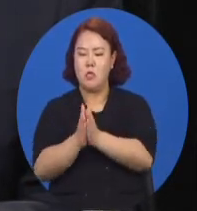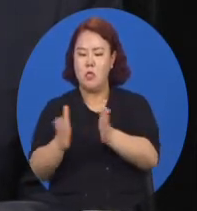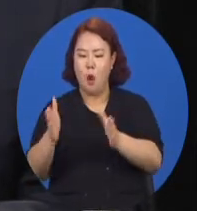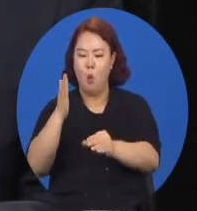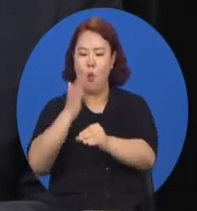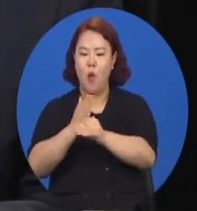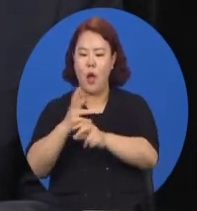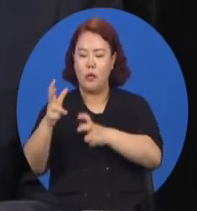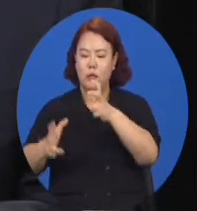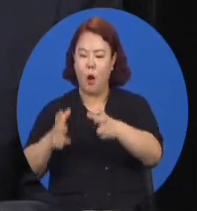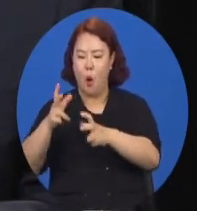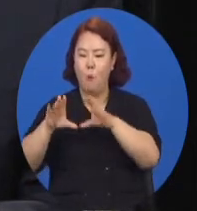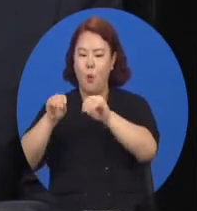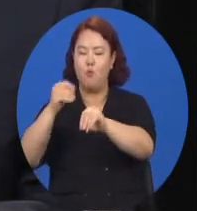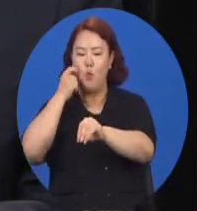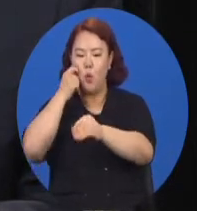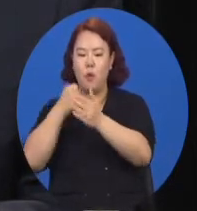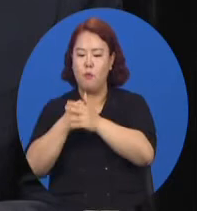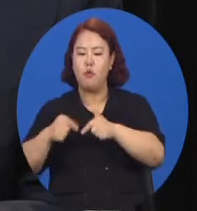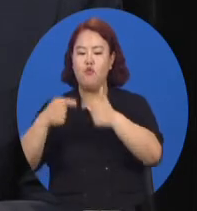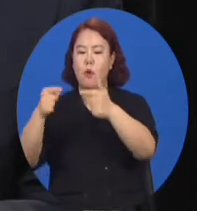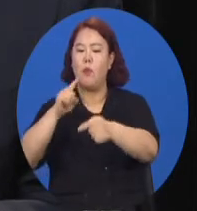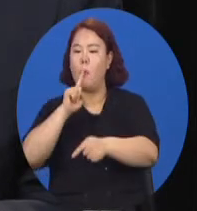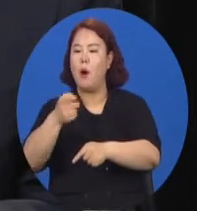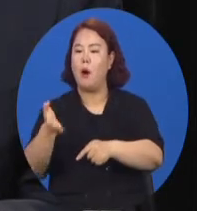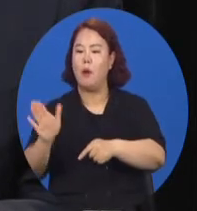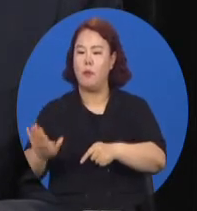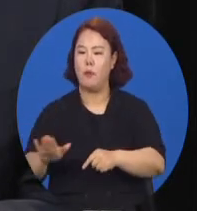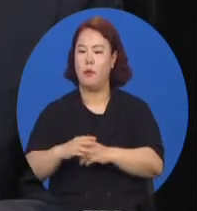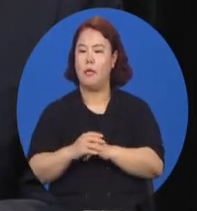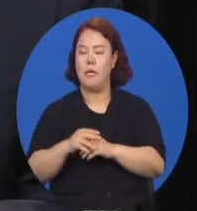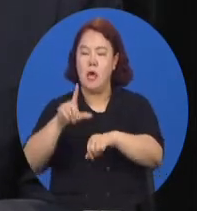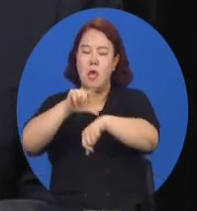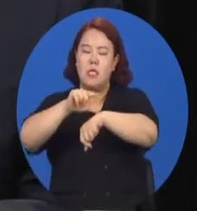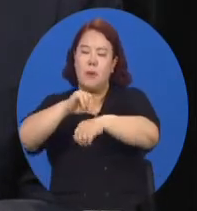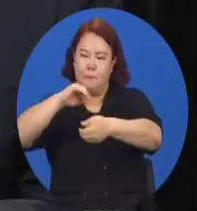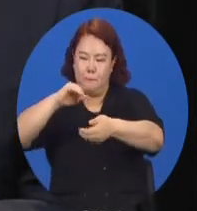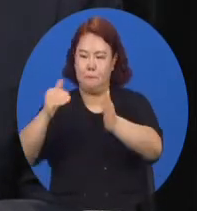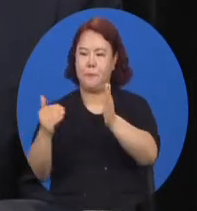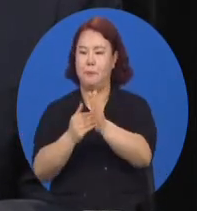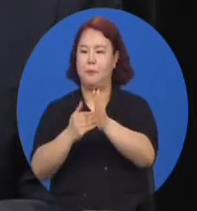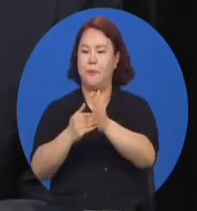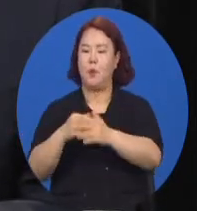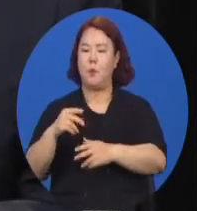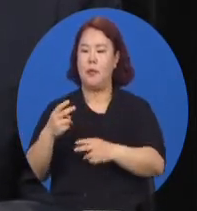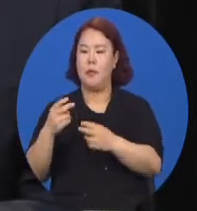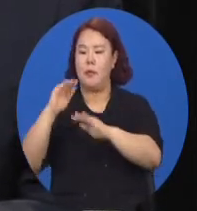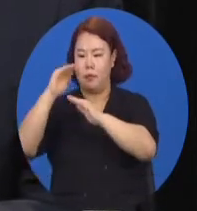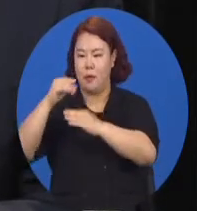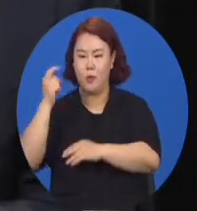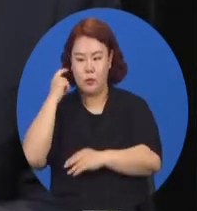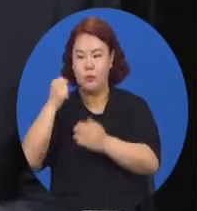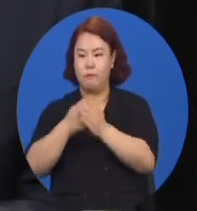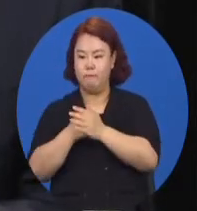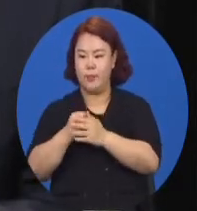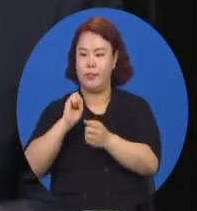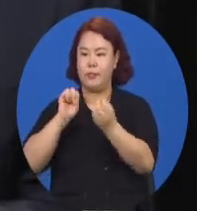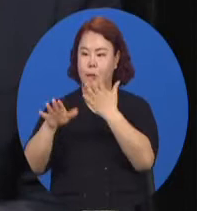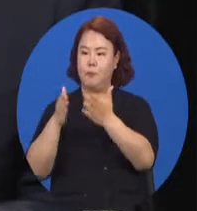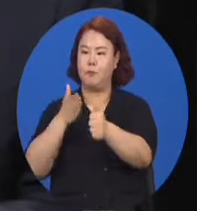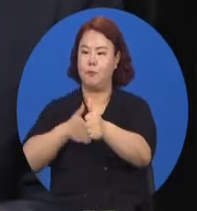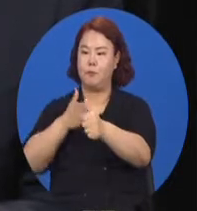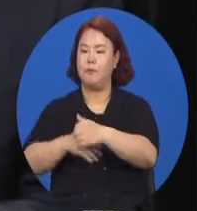재출마했다고 말씀하시는데 네네. 자, 예, 시간이 다 됐고요. 네. 예, 어차피 내용 들으셨으니까요. 답변해 주실까요?